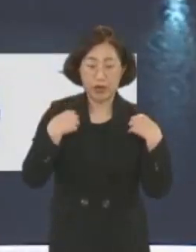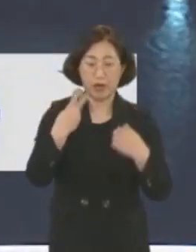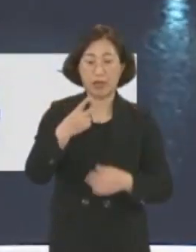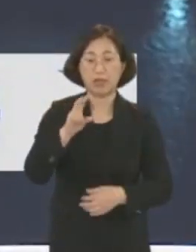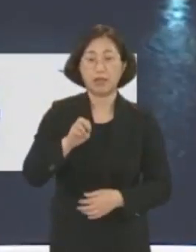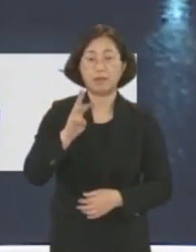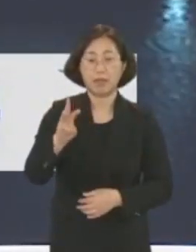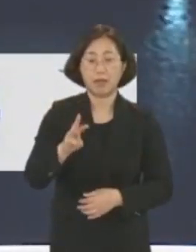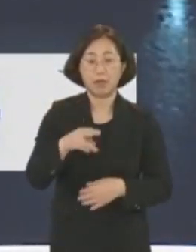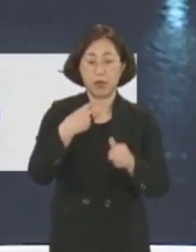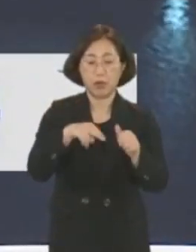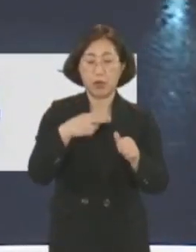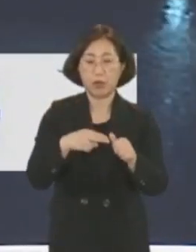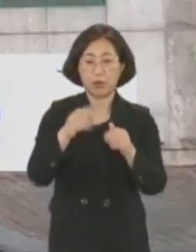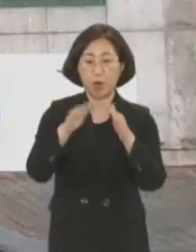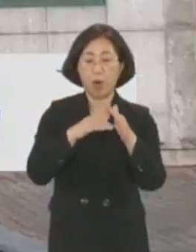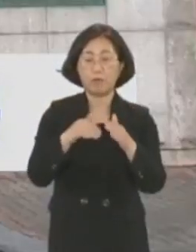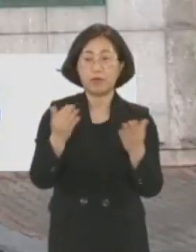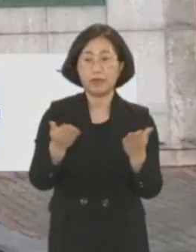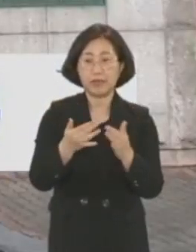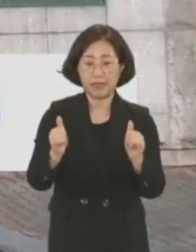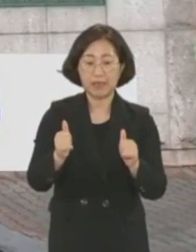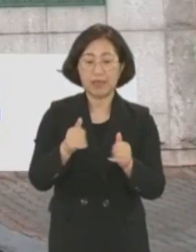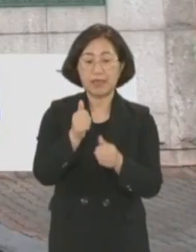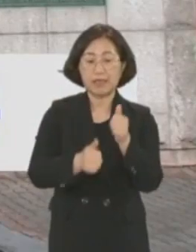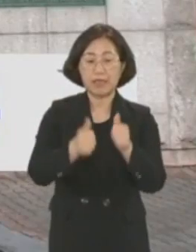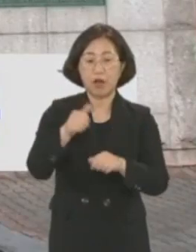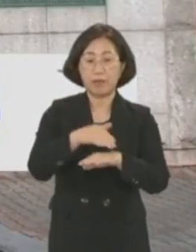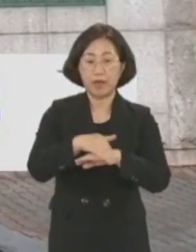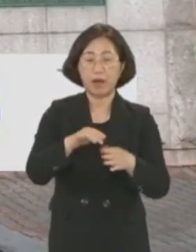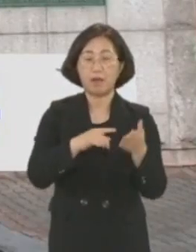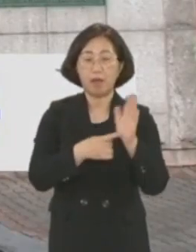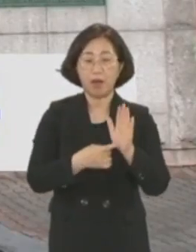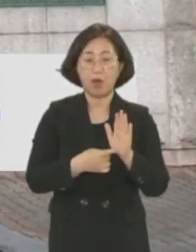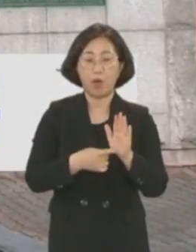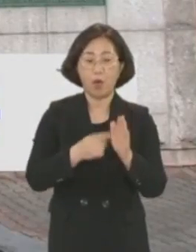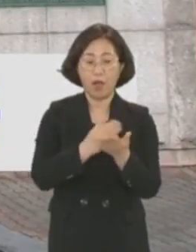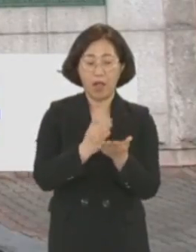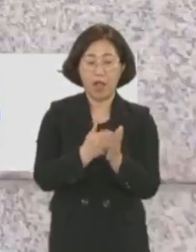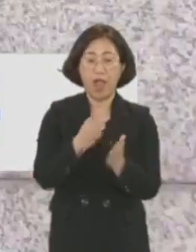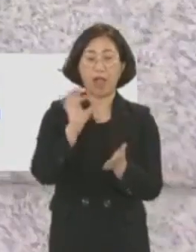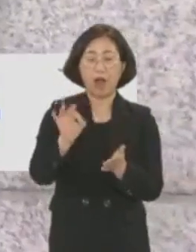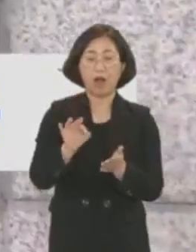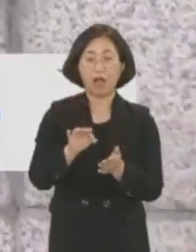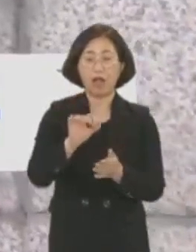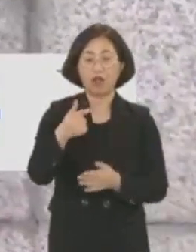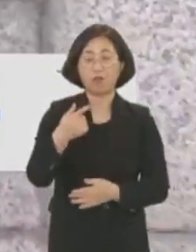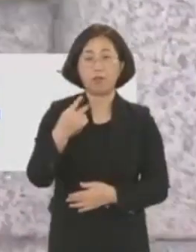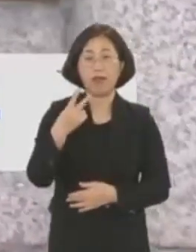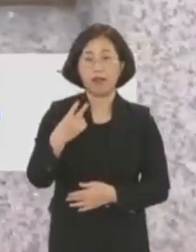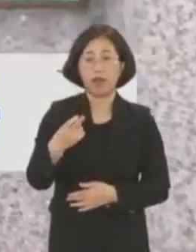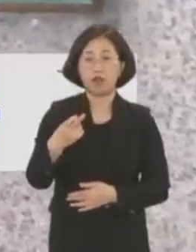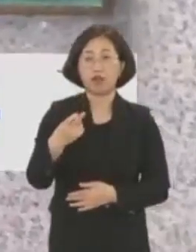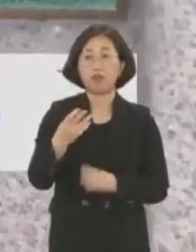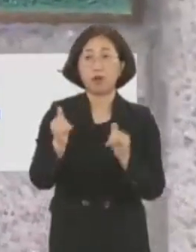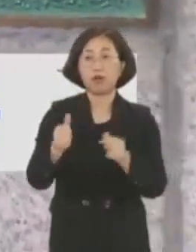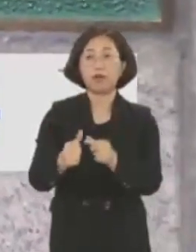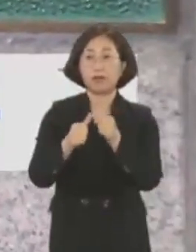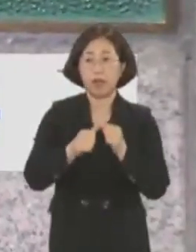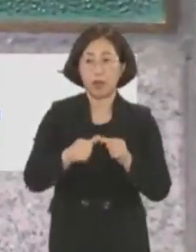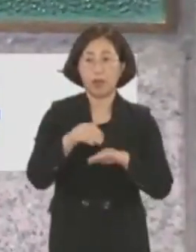2023년 교육 공무직 채용 시험 시행계획을 발표하고 10개 직종 612명을 채용하기로